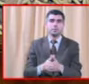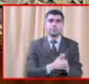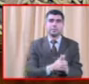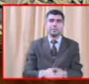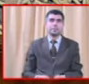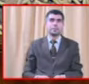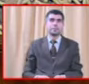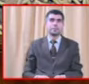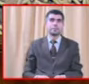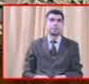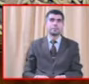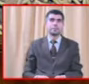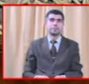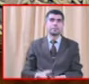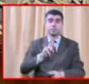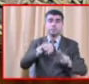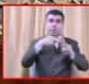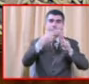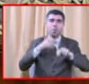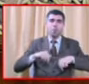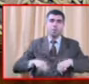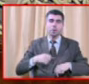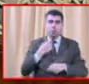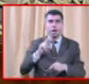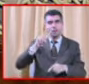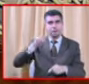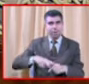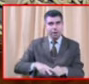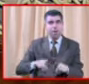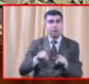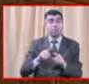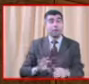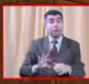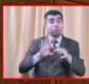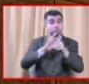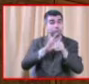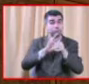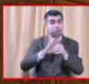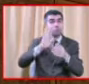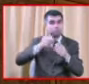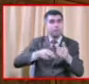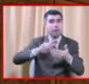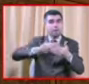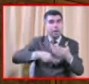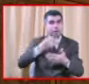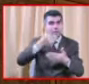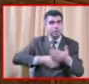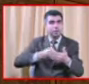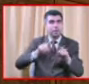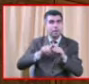فعلا سيد نائب المحترم، كتكلموا على اتفاقية اللي تم